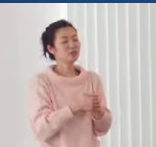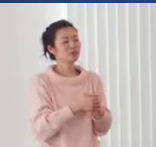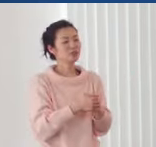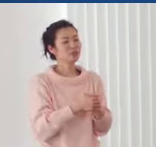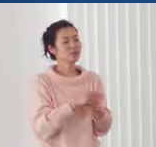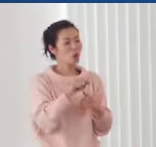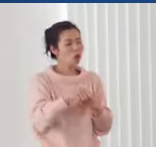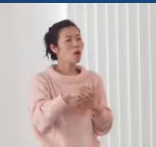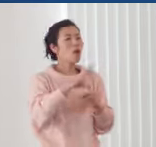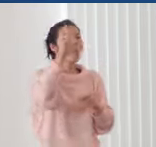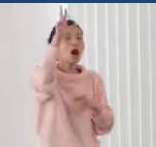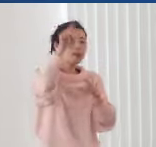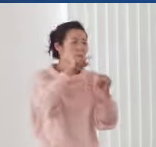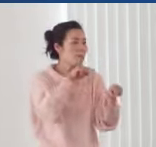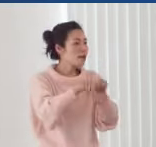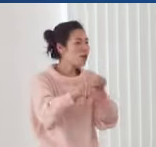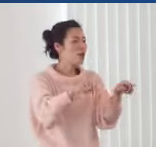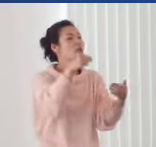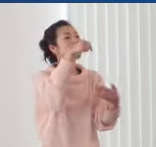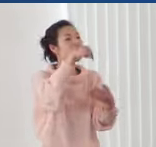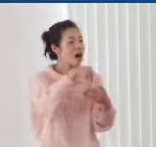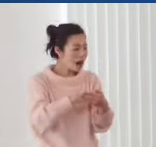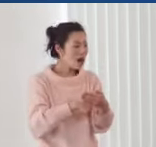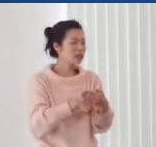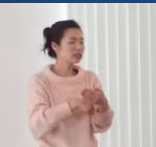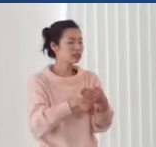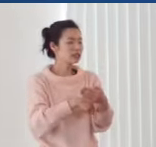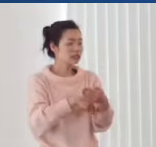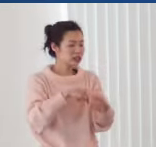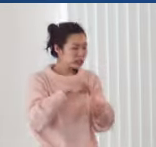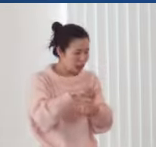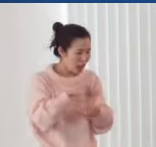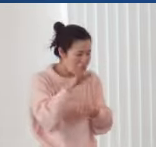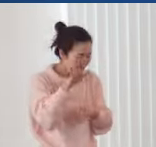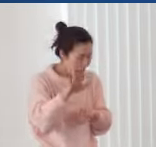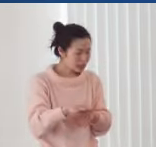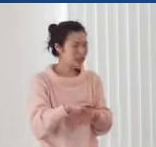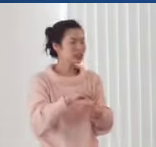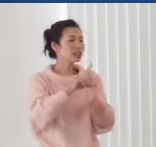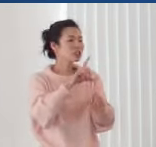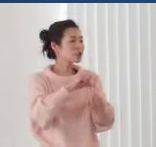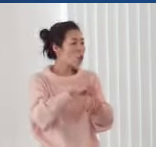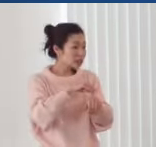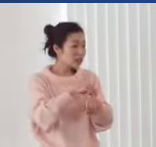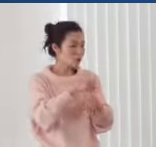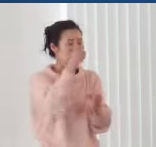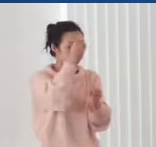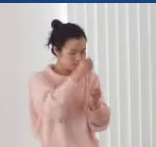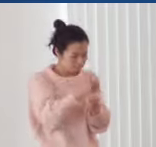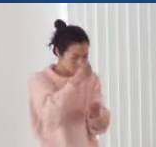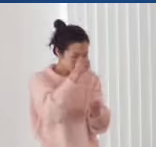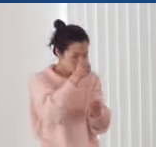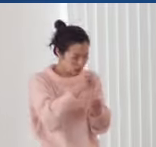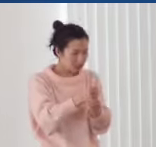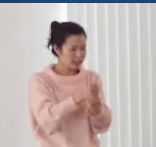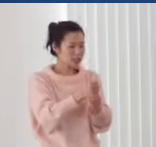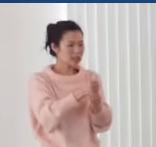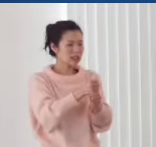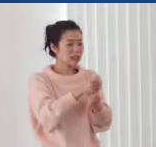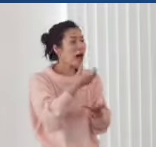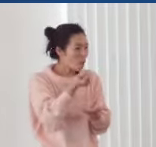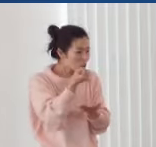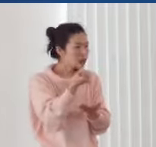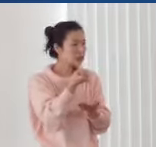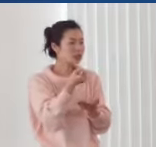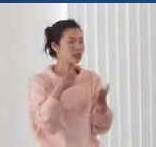神の支配の中にあるわけです。神は時を作り、時を保ち、そしてこれをやがて終えられる